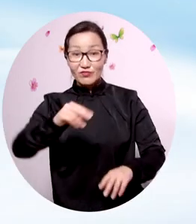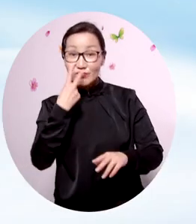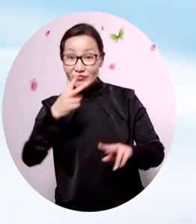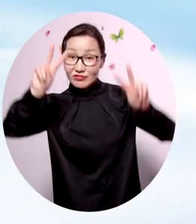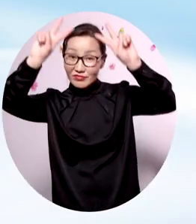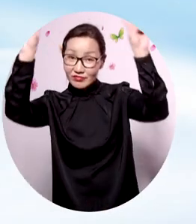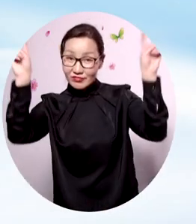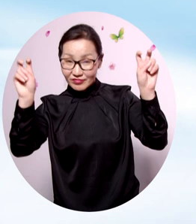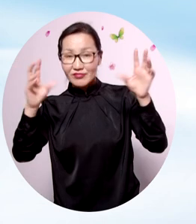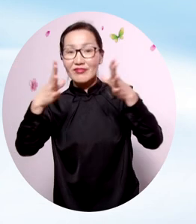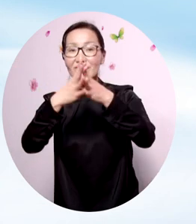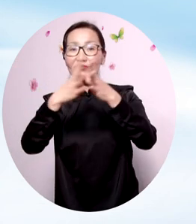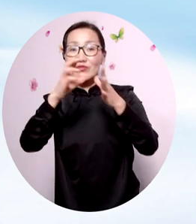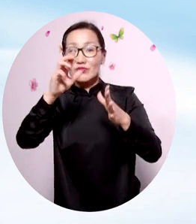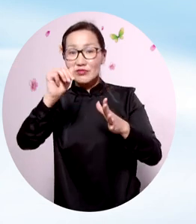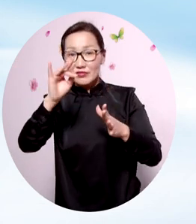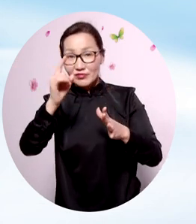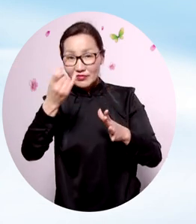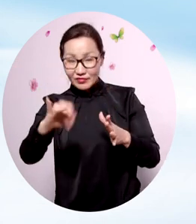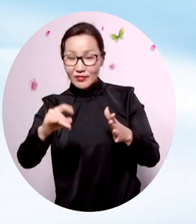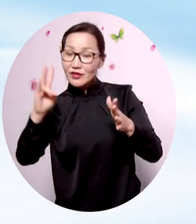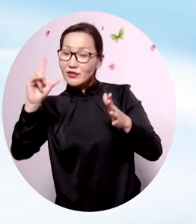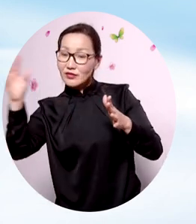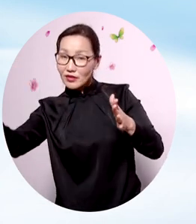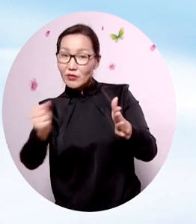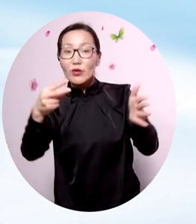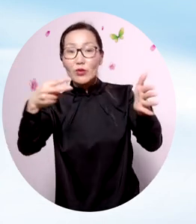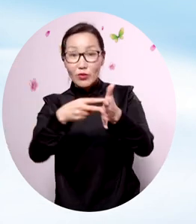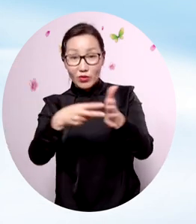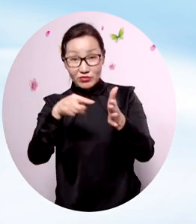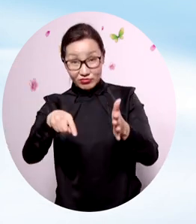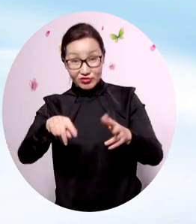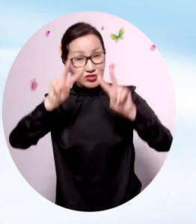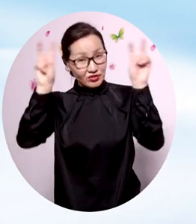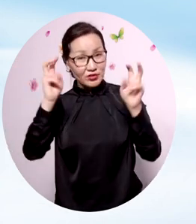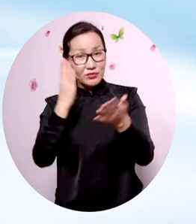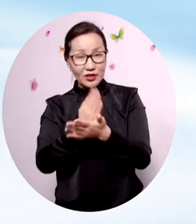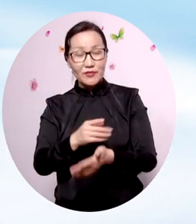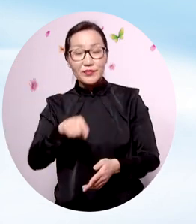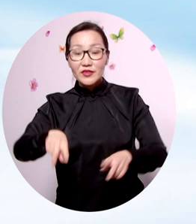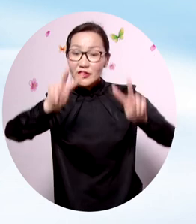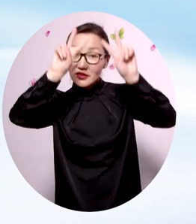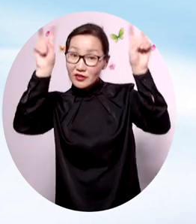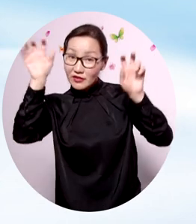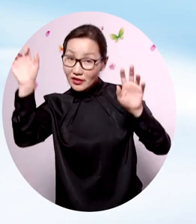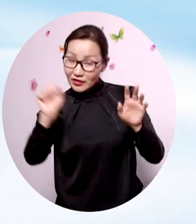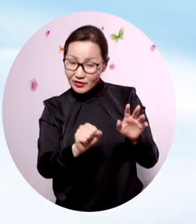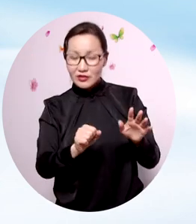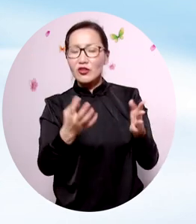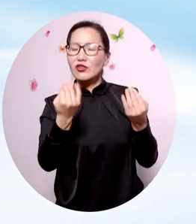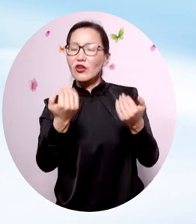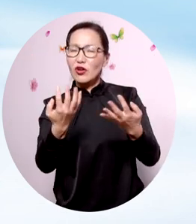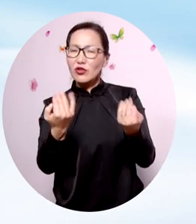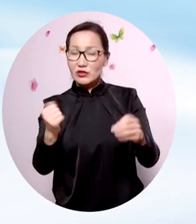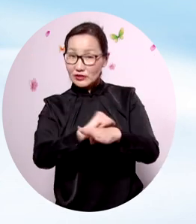үзэх хичээл маань аравтын бутархайг нэгжид хуваах гэсэн сэдэв байгаа. Энэ сэдвээрээ бид нар нэгэн хэдэн